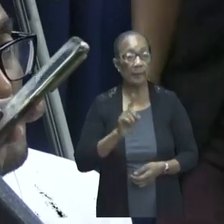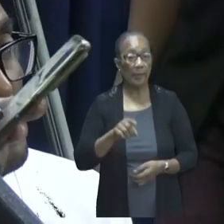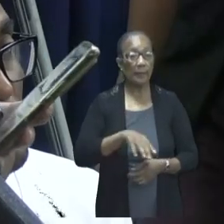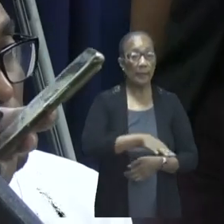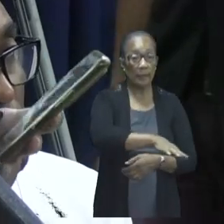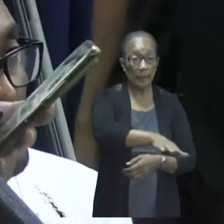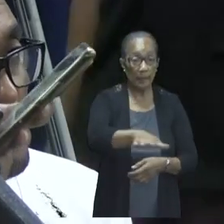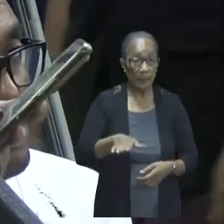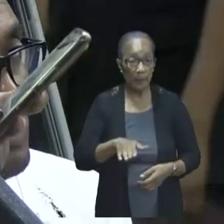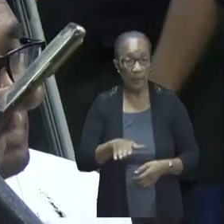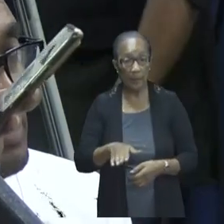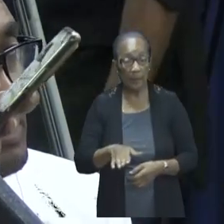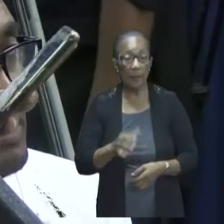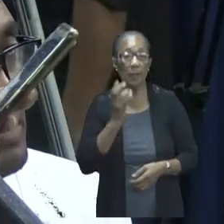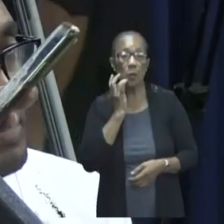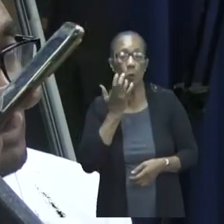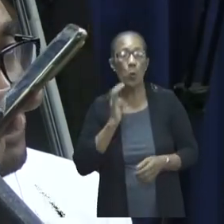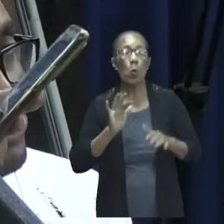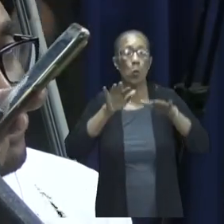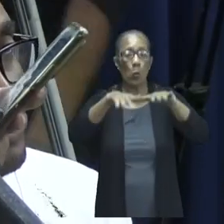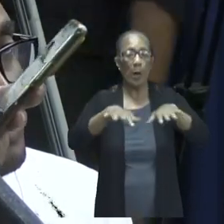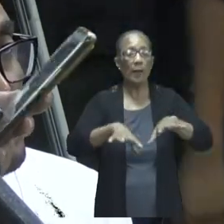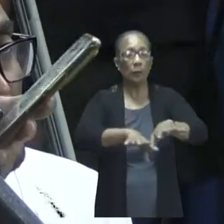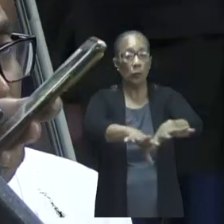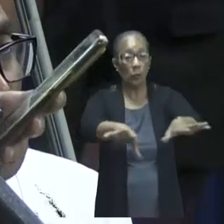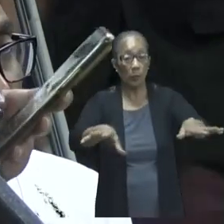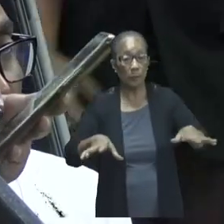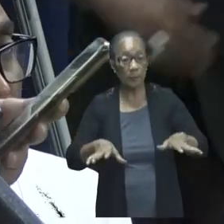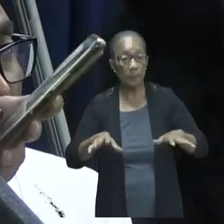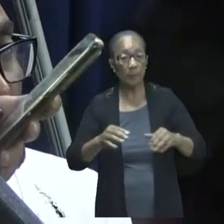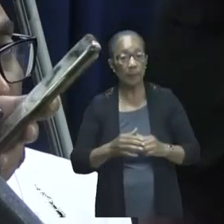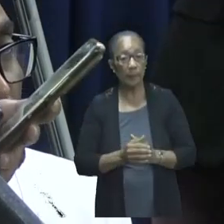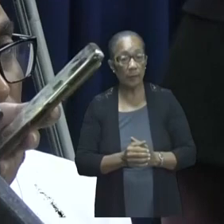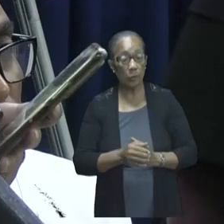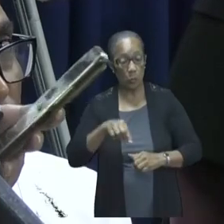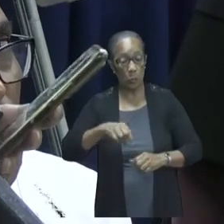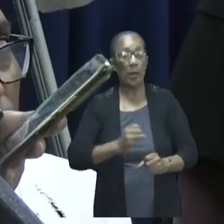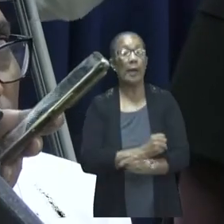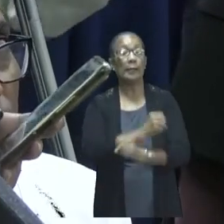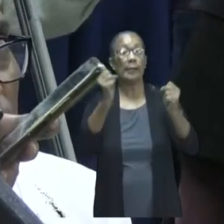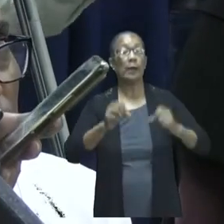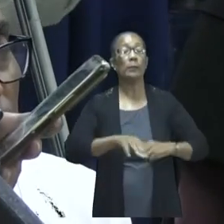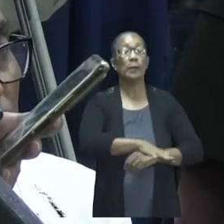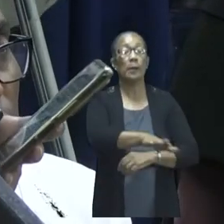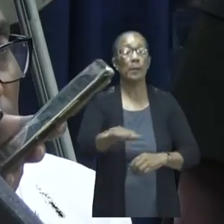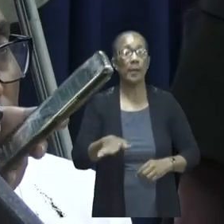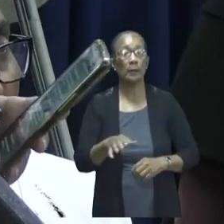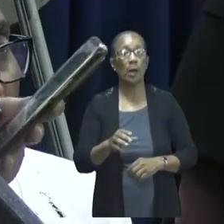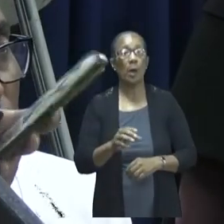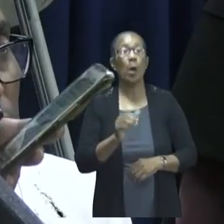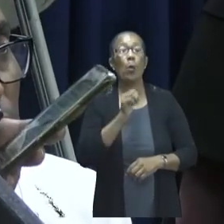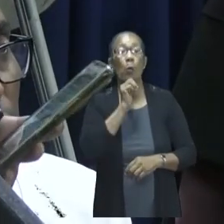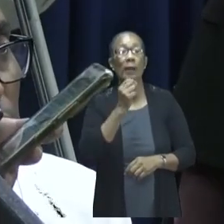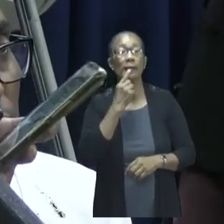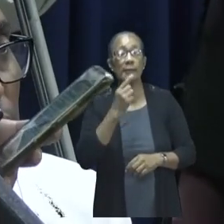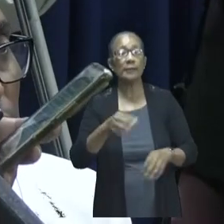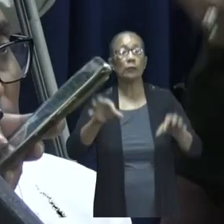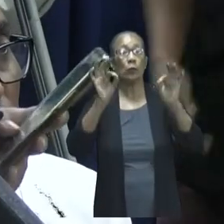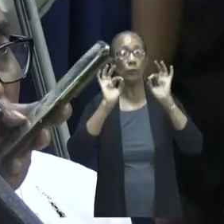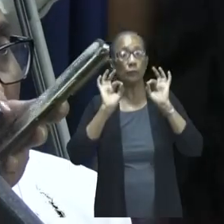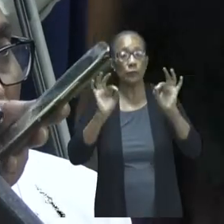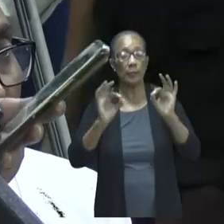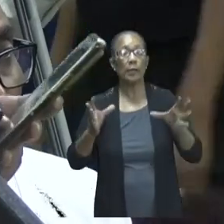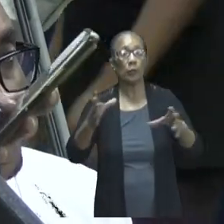die dan kampen hebben met wateroverlast de officiële status als ramp kregen we het zal het officieel betekenen als qua hulp naar de mensen